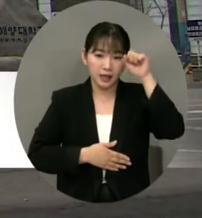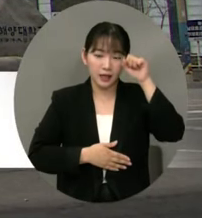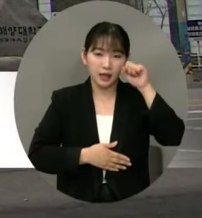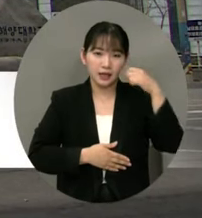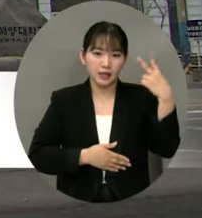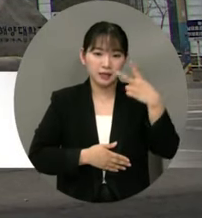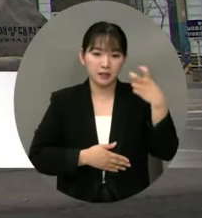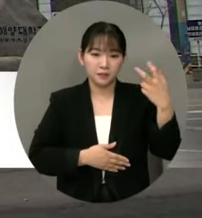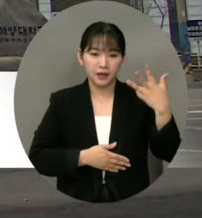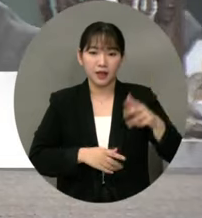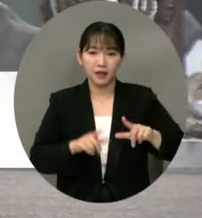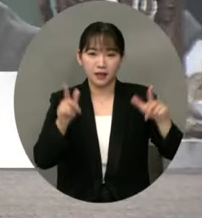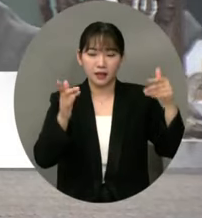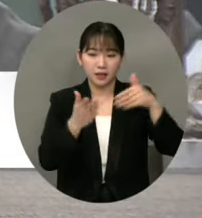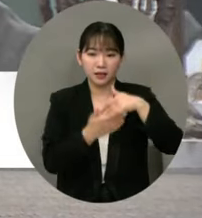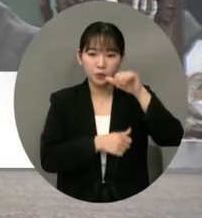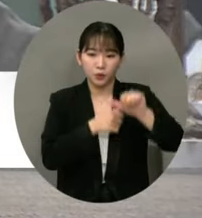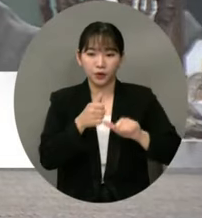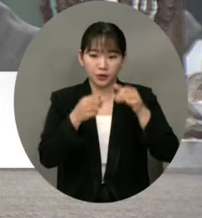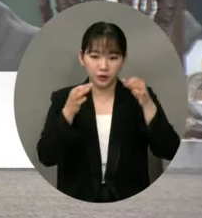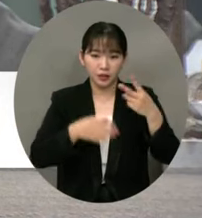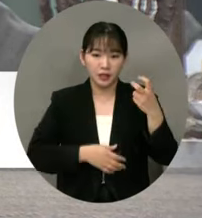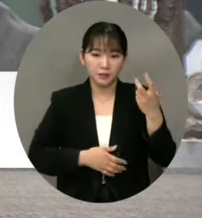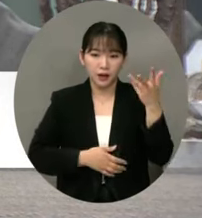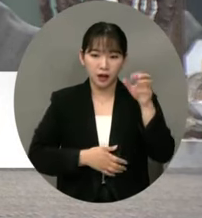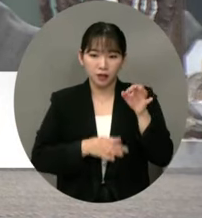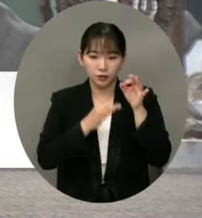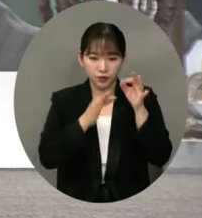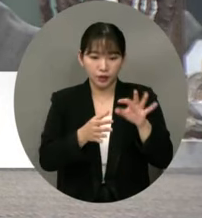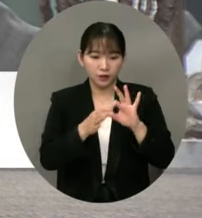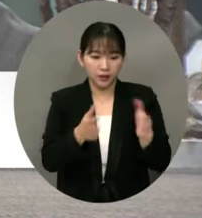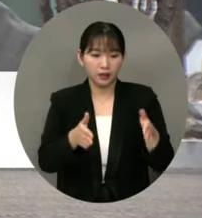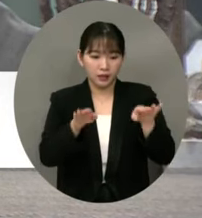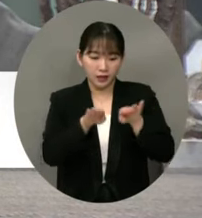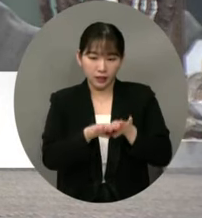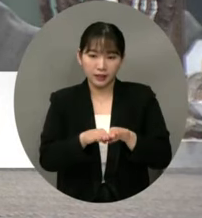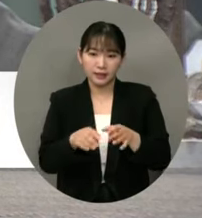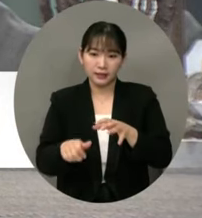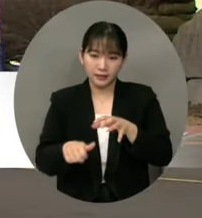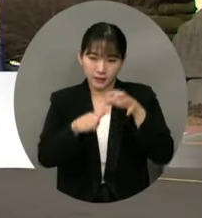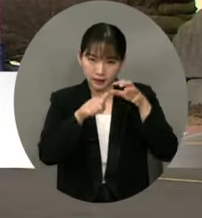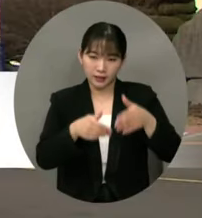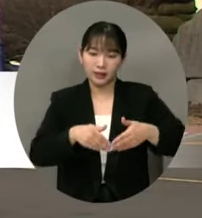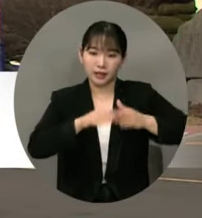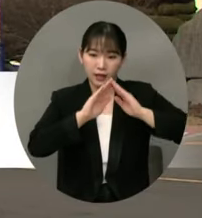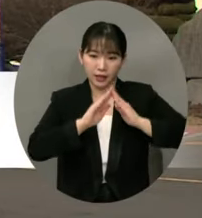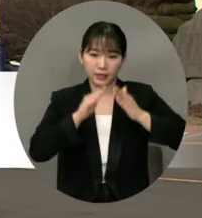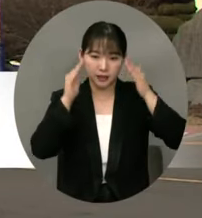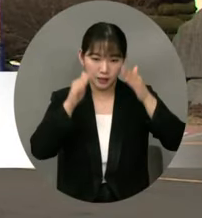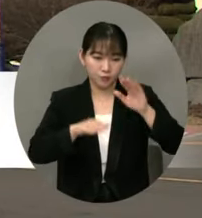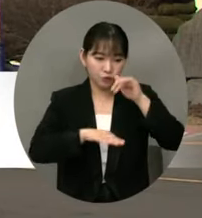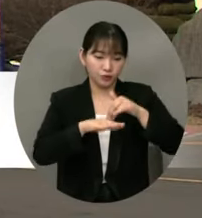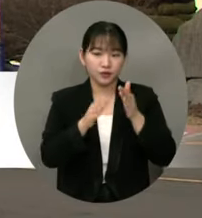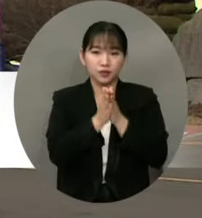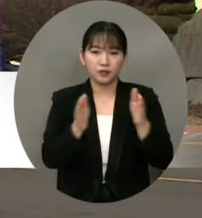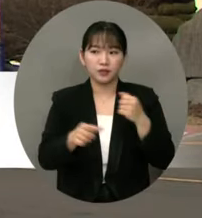오는 2028년까지 5년간 28억 원을 들여 관련 기반시설 구축과 직종 전환 훈련을